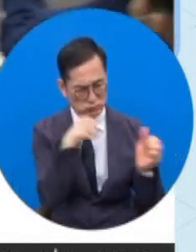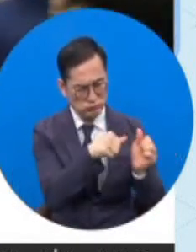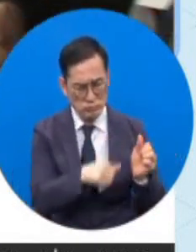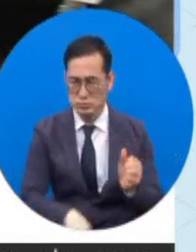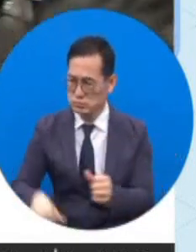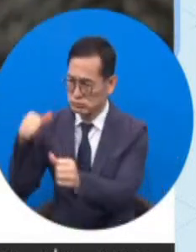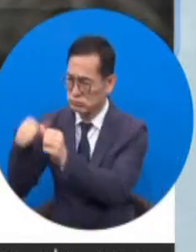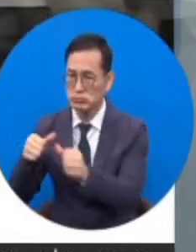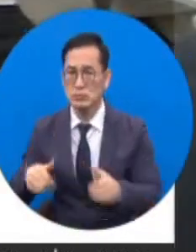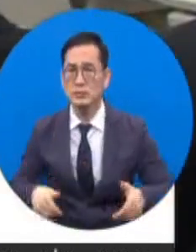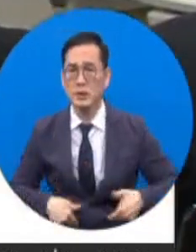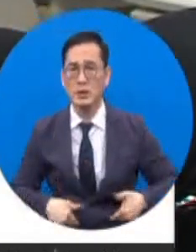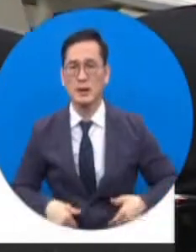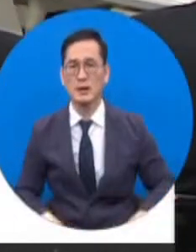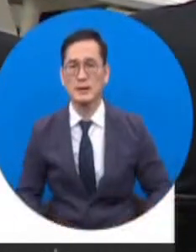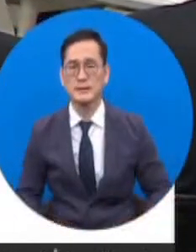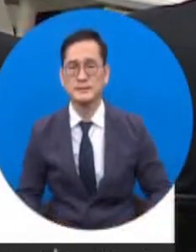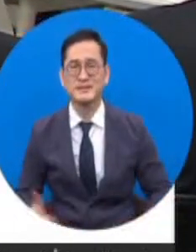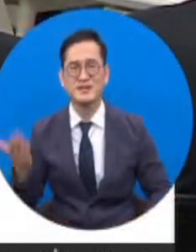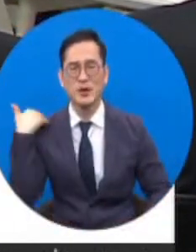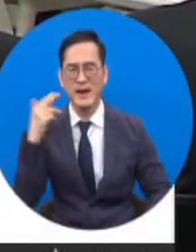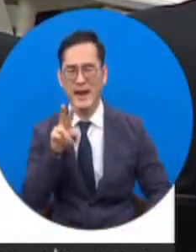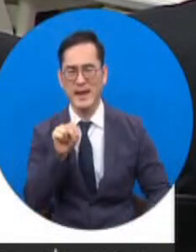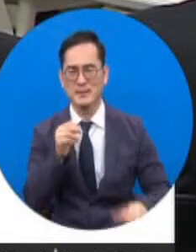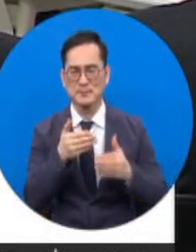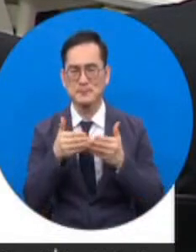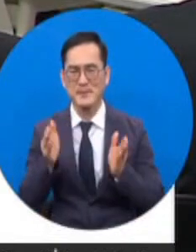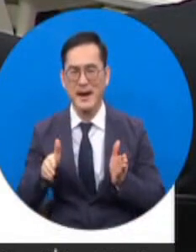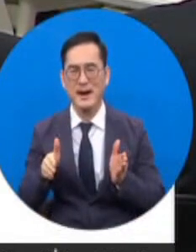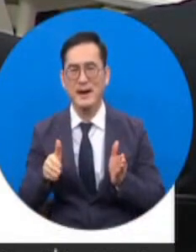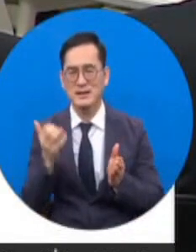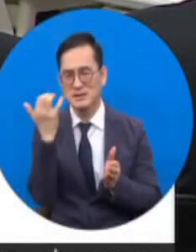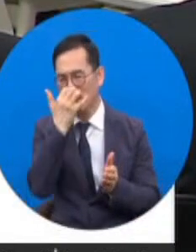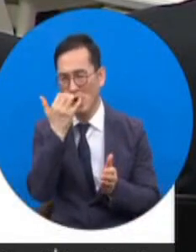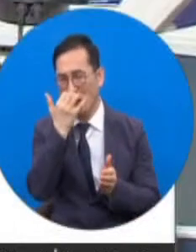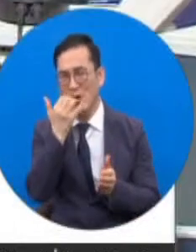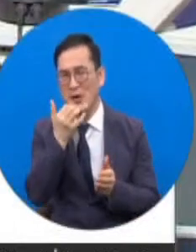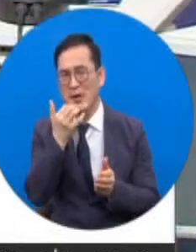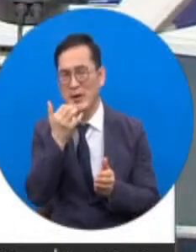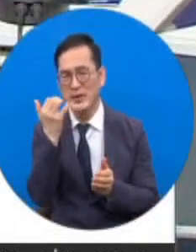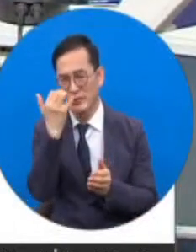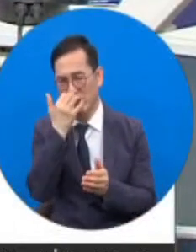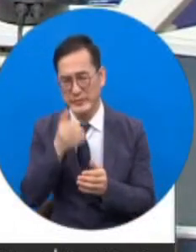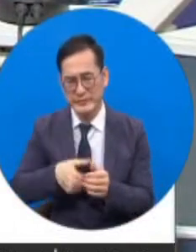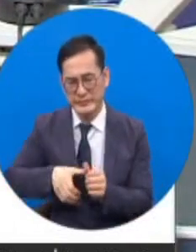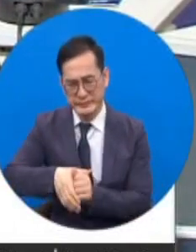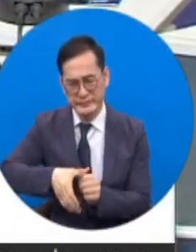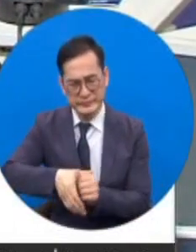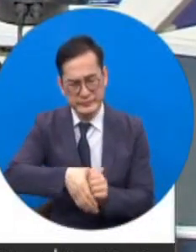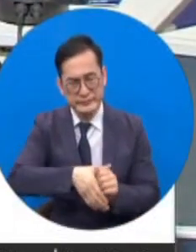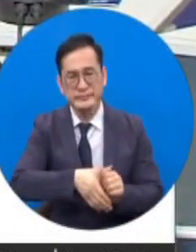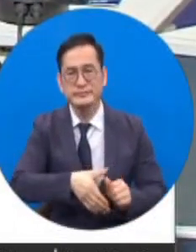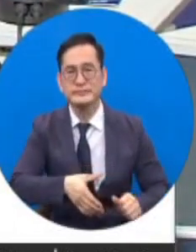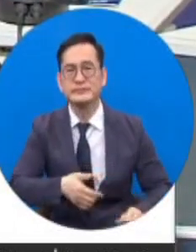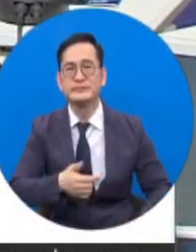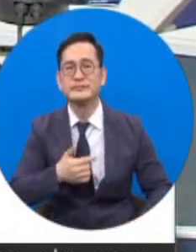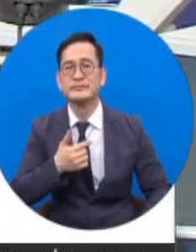국민을 충격에 빠트렸던 앰버 문방 사건을 직접 취했던 취재했던 인물 아니겠습니까 자 그래서